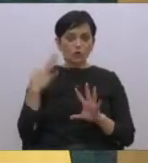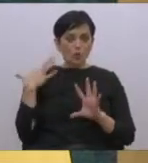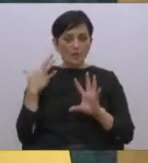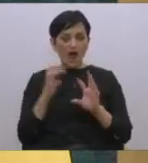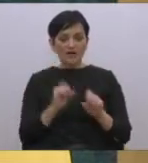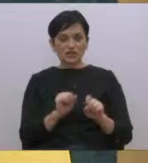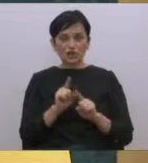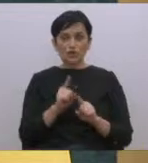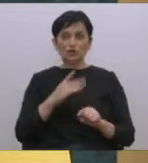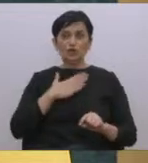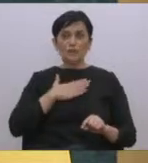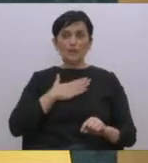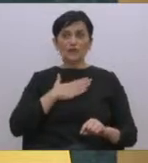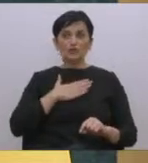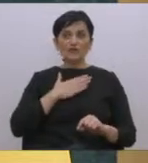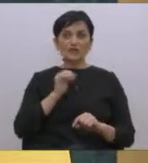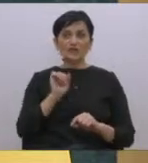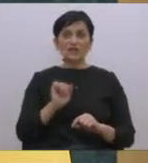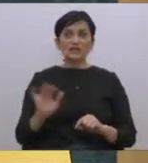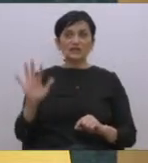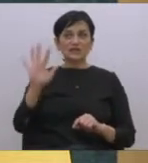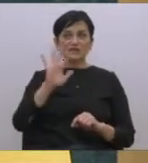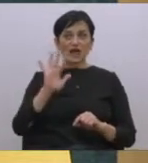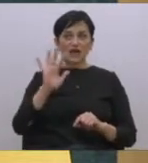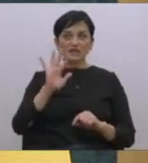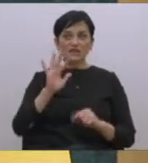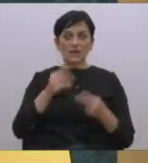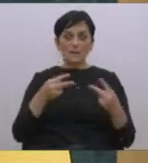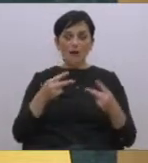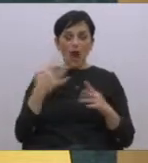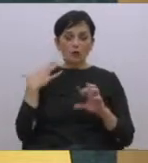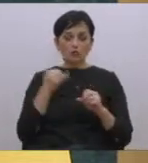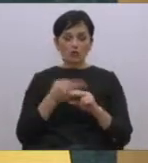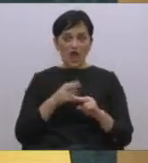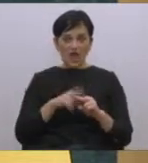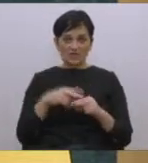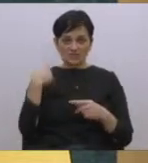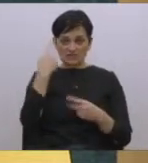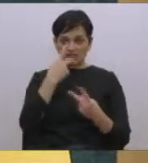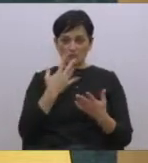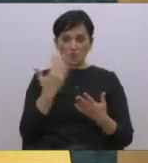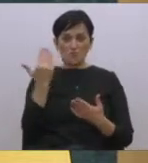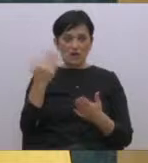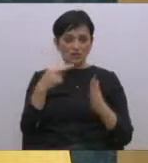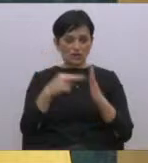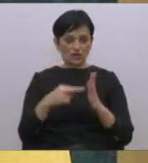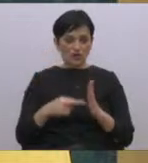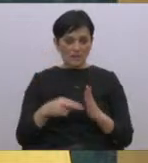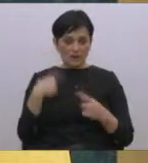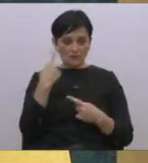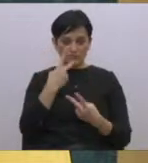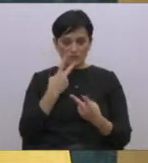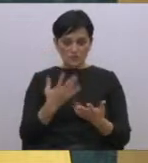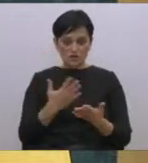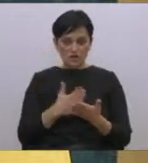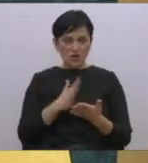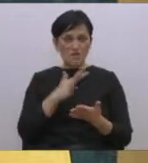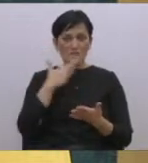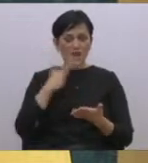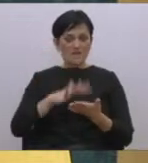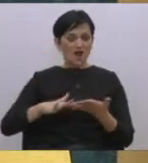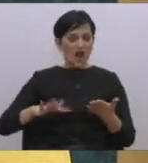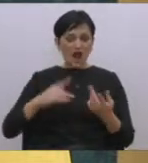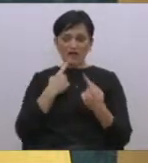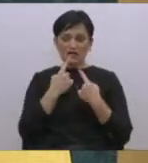e ce am dasaulele partnerilor, s-a hoțelit, te s-a hezit, mati șefa s-a hezit, s-a hezit. Amaze, beu s-a argavat zele, bubrot,